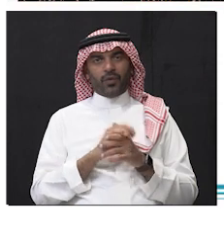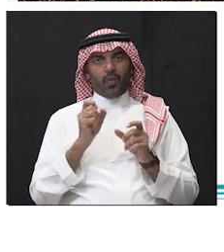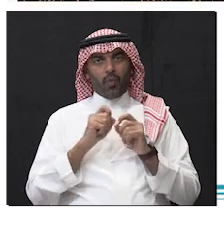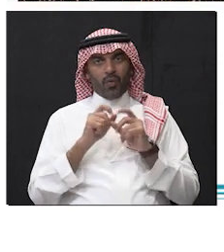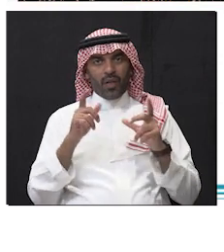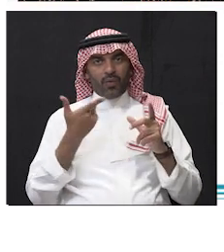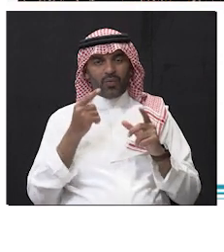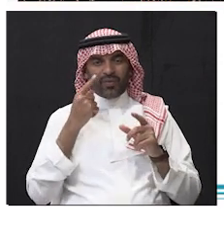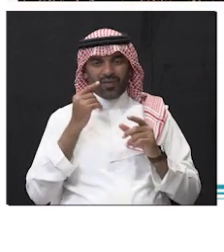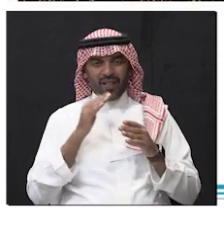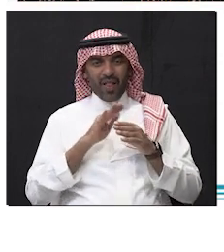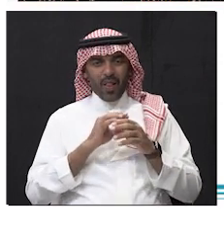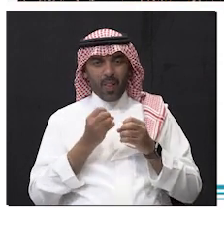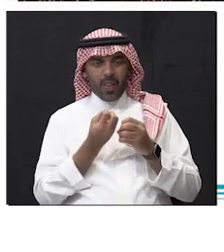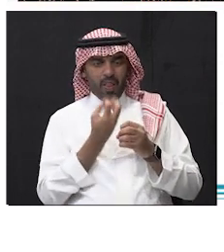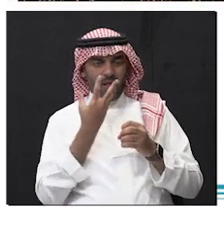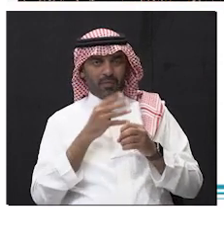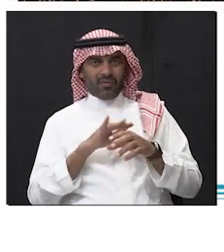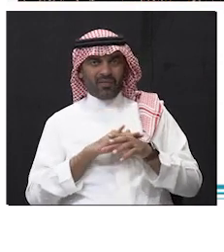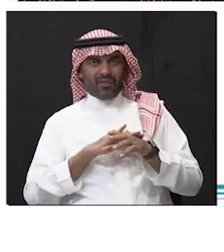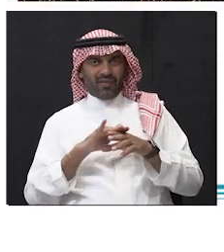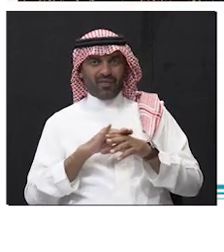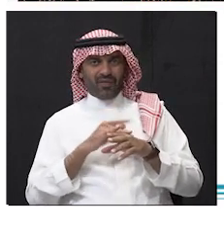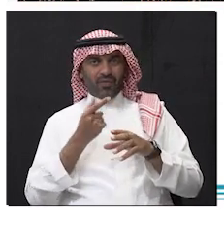واضح من اللمعة الموجودة على جسمها.